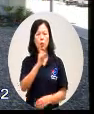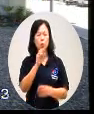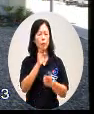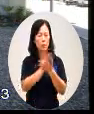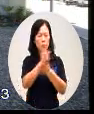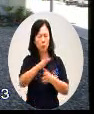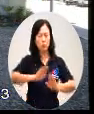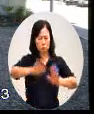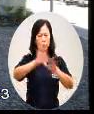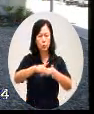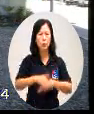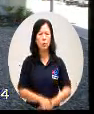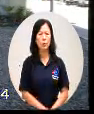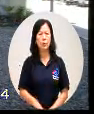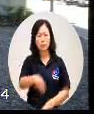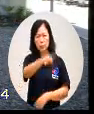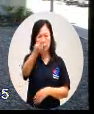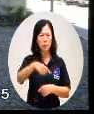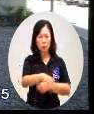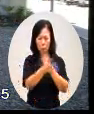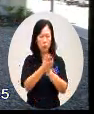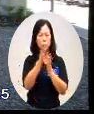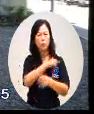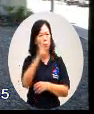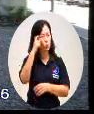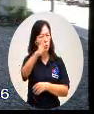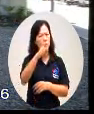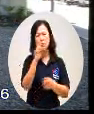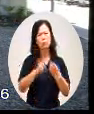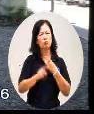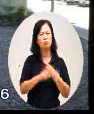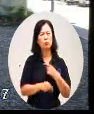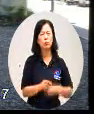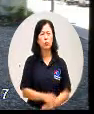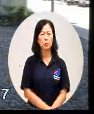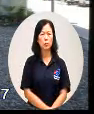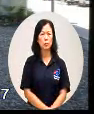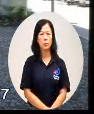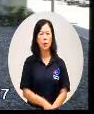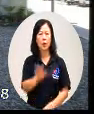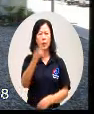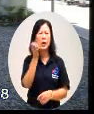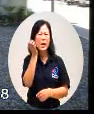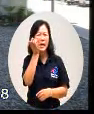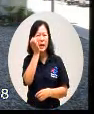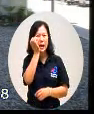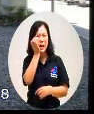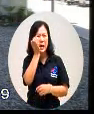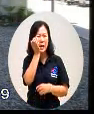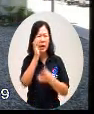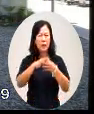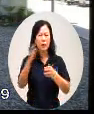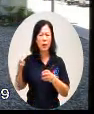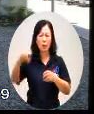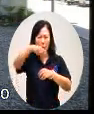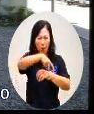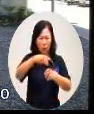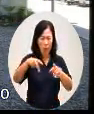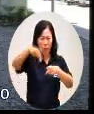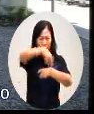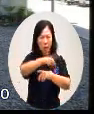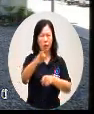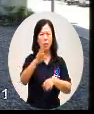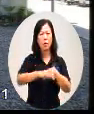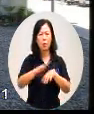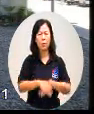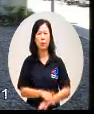部，市长这个无啥数字啊，你敢知这什么货？这用这石头啊，为着要拍嘛拍袂开，哦，这